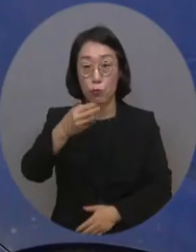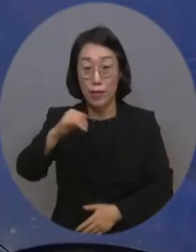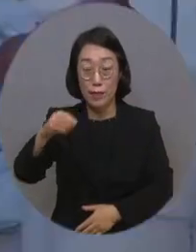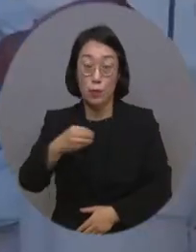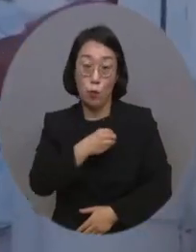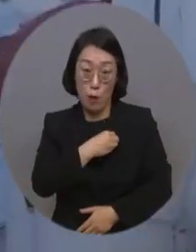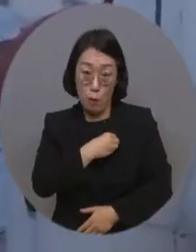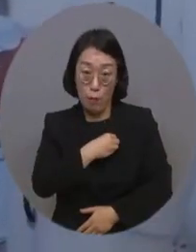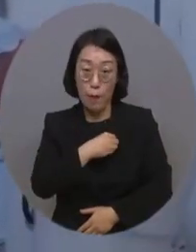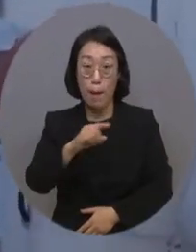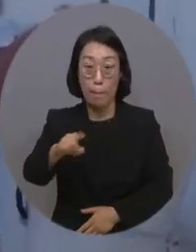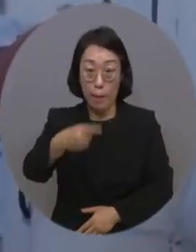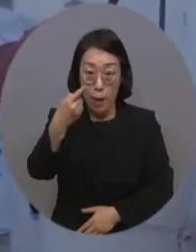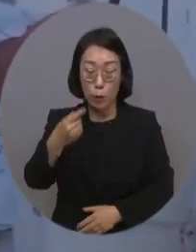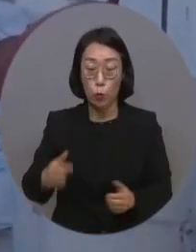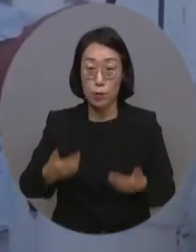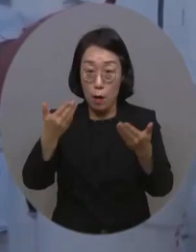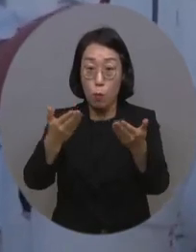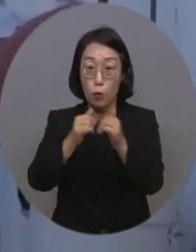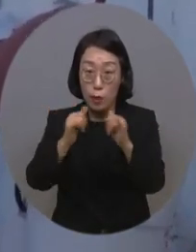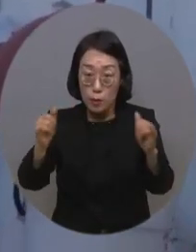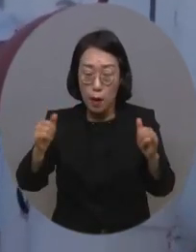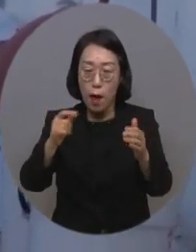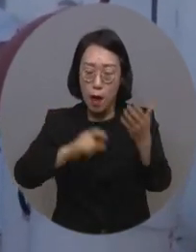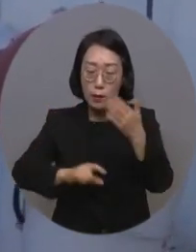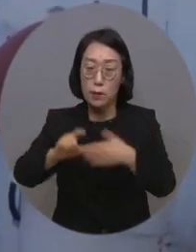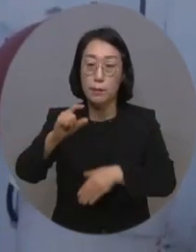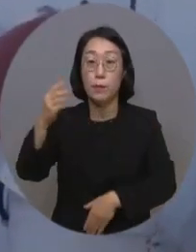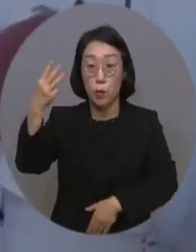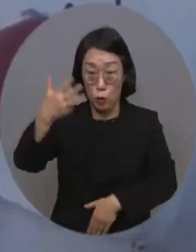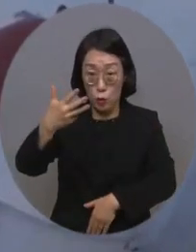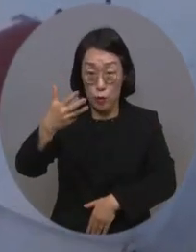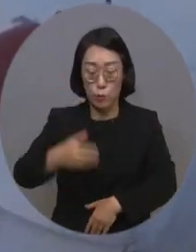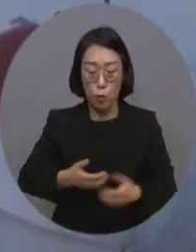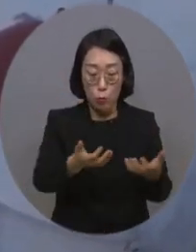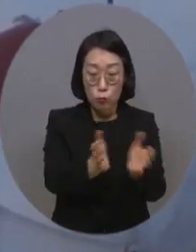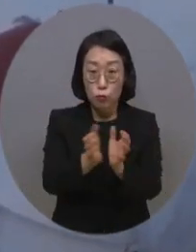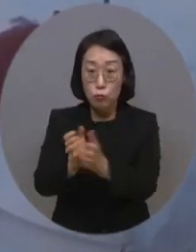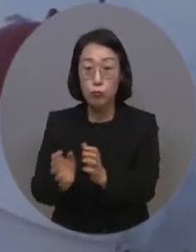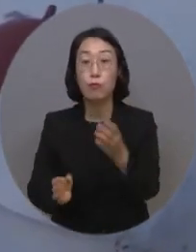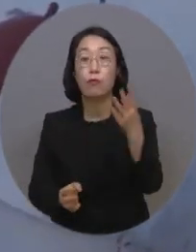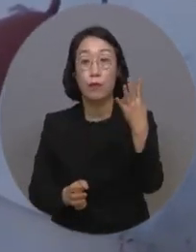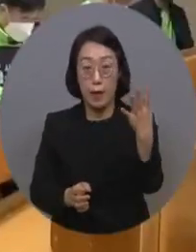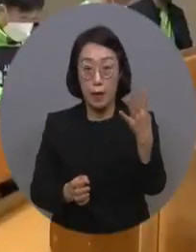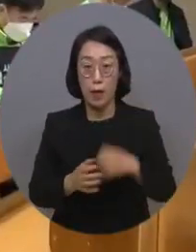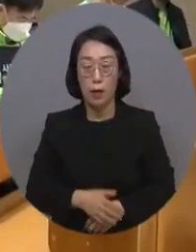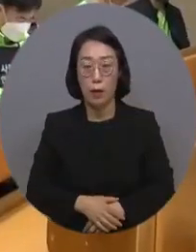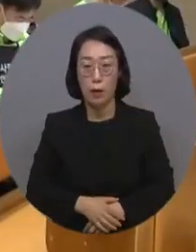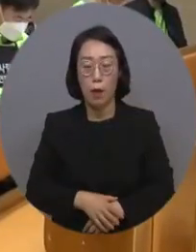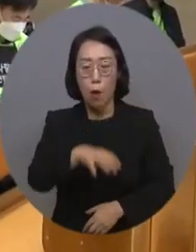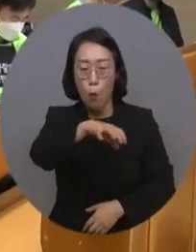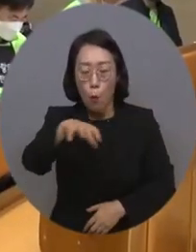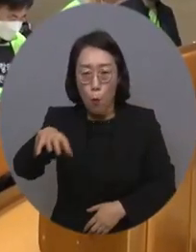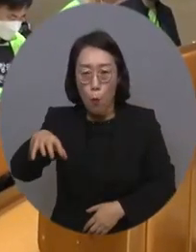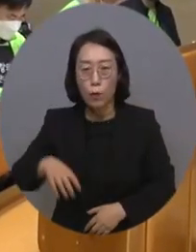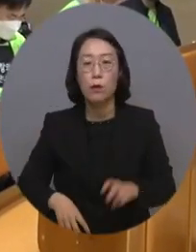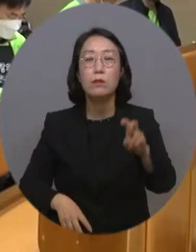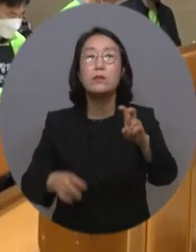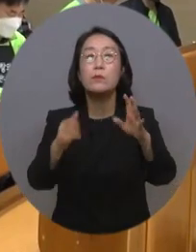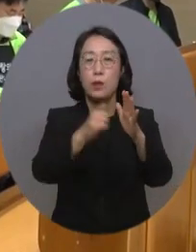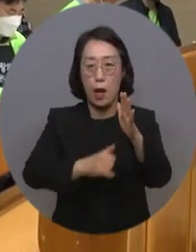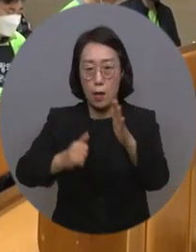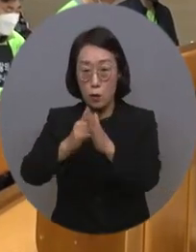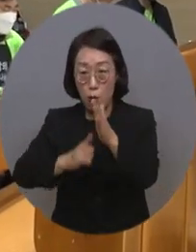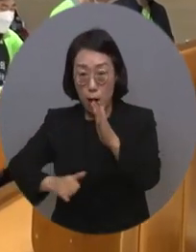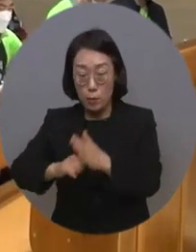100여 명과 자원봉사자들은 아침 8시부터 4개의 조로 나뉘어 시에서 추천한 20가정에 사랑의 연탄